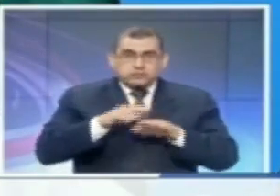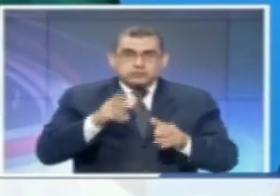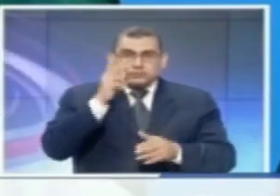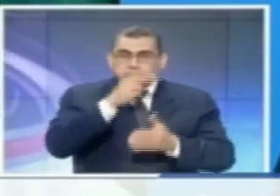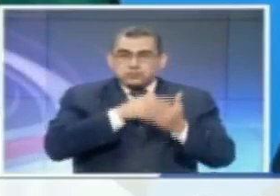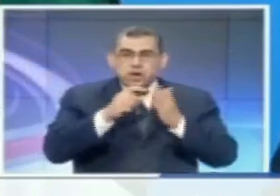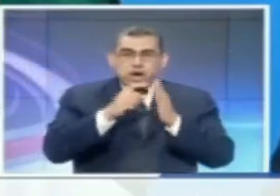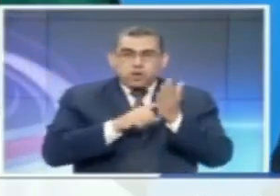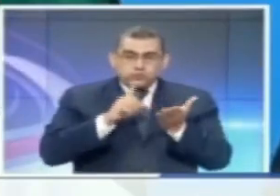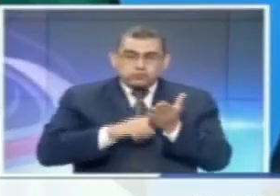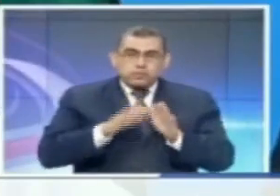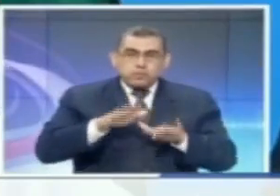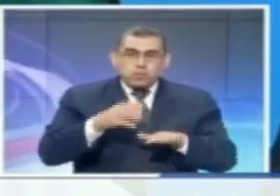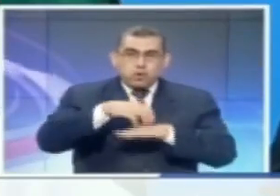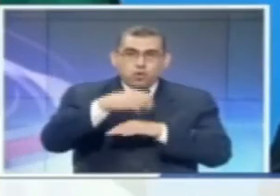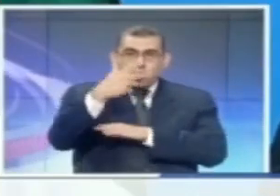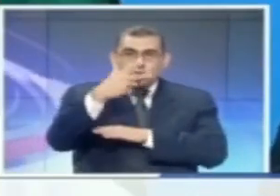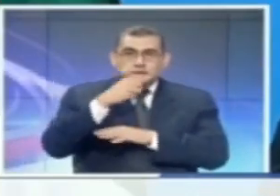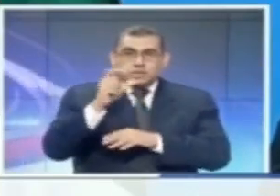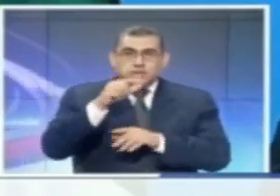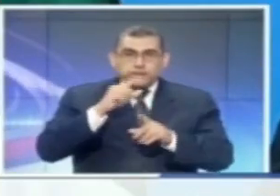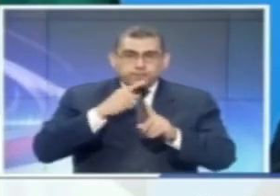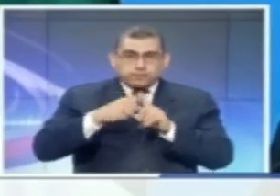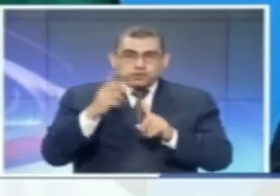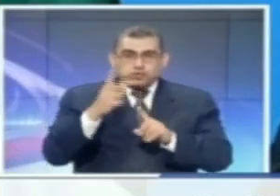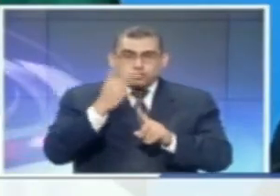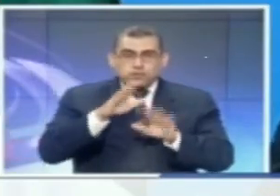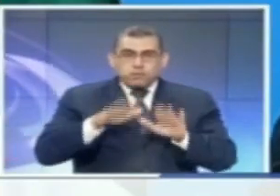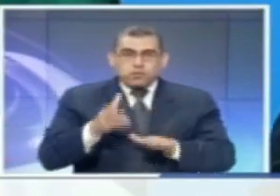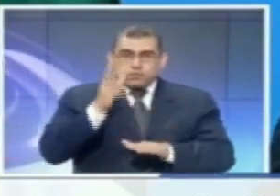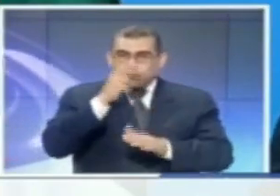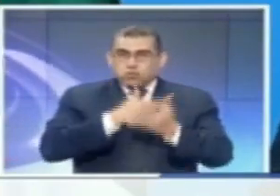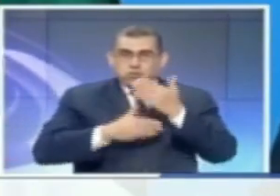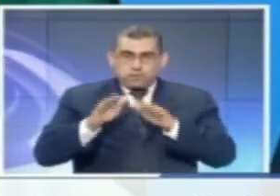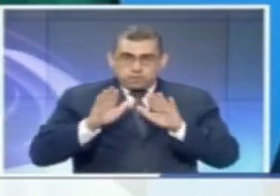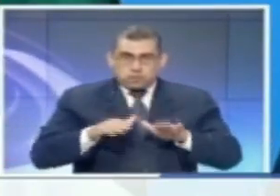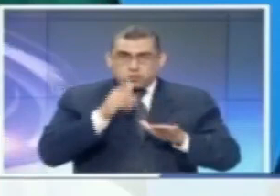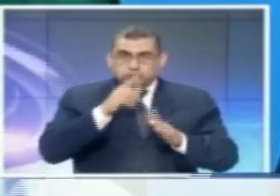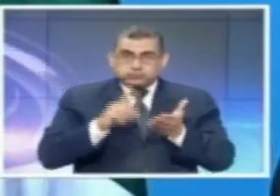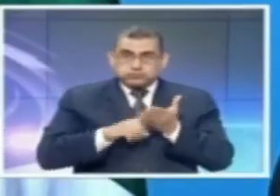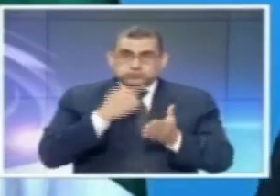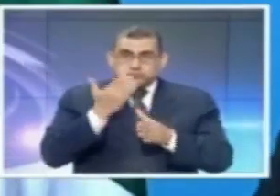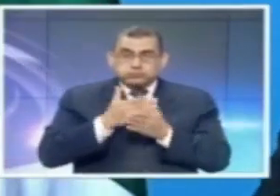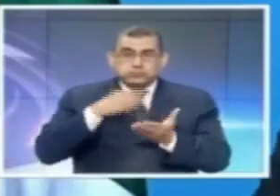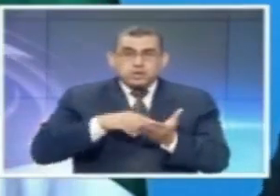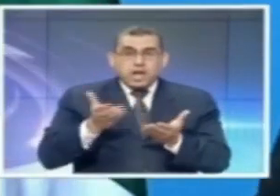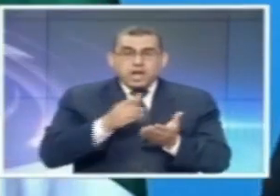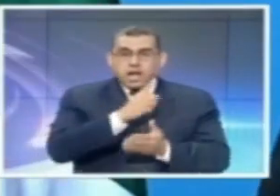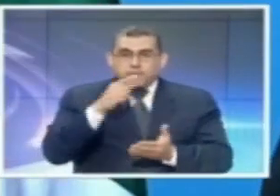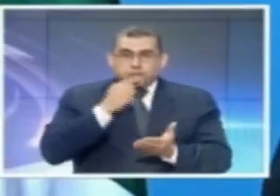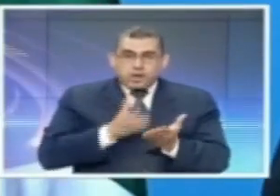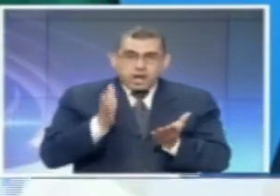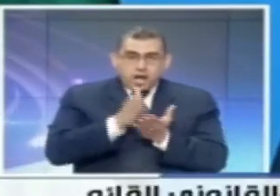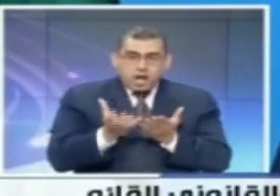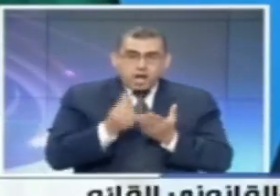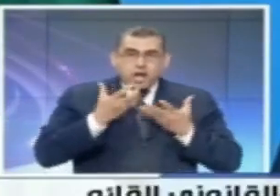التاريخي والقانوني القائم في مدينة القدس ومقدساتها الإسلامية والمسيحية، ومشددا على أنه لا يمكن أن يتحقق